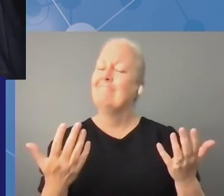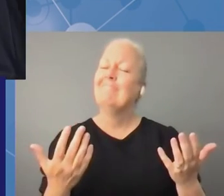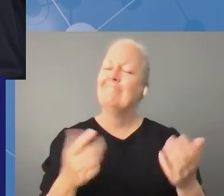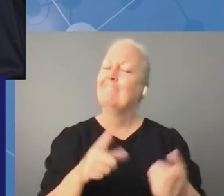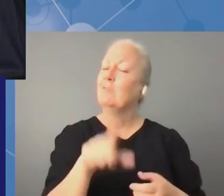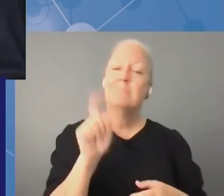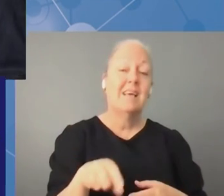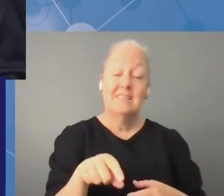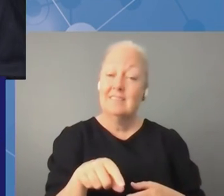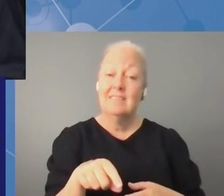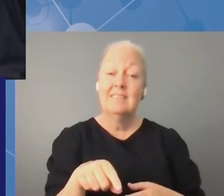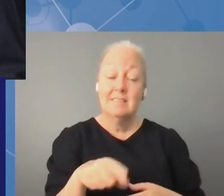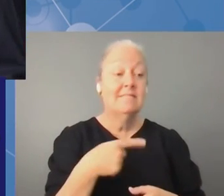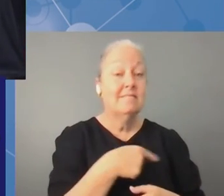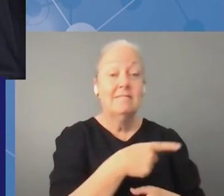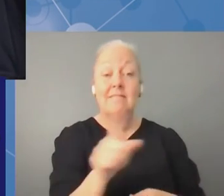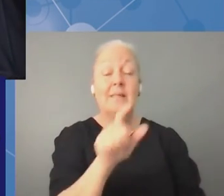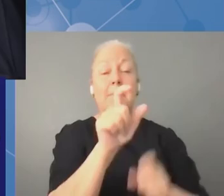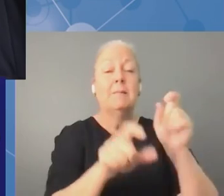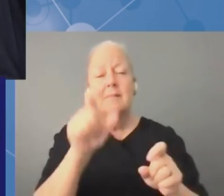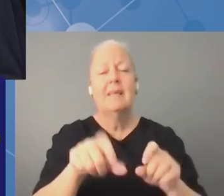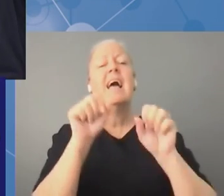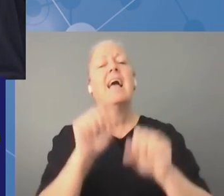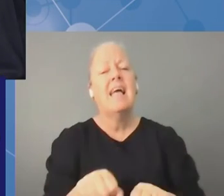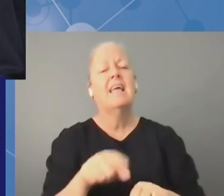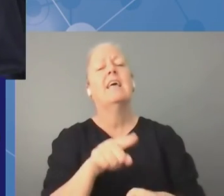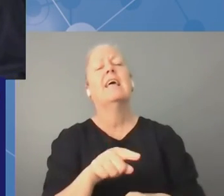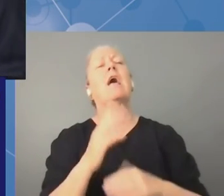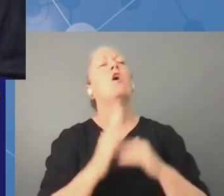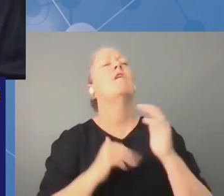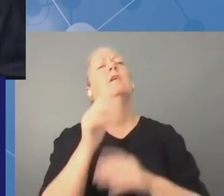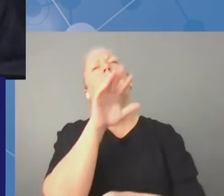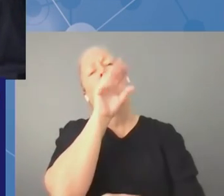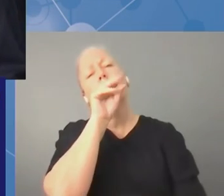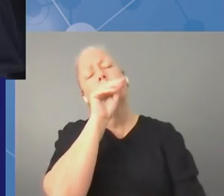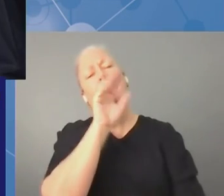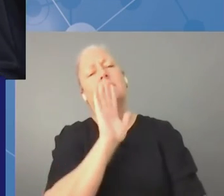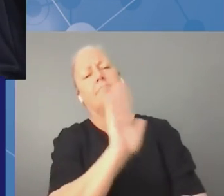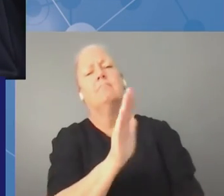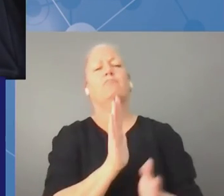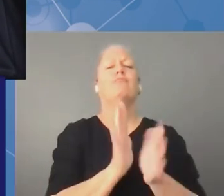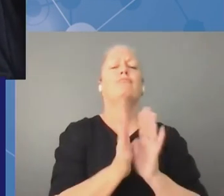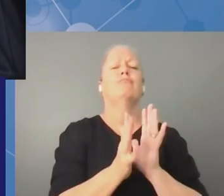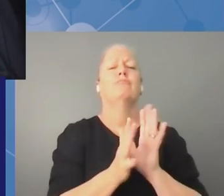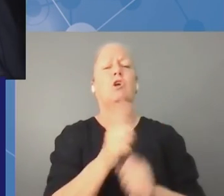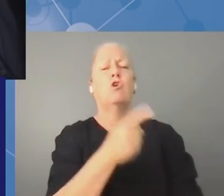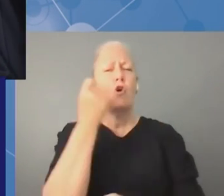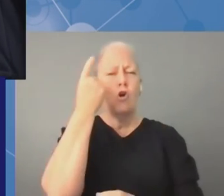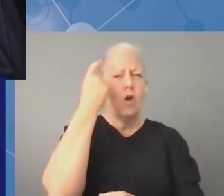предусмотреть возможность для всех участников, чтобы они понимали, что происходит в панельных